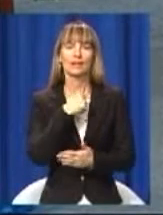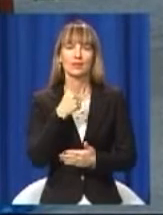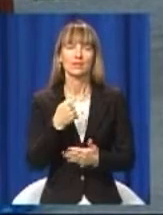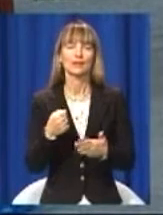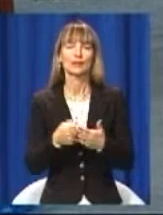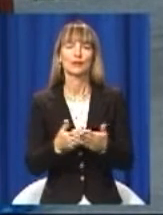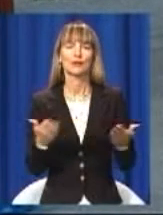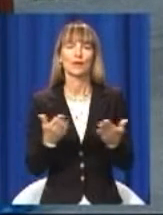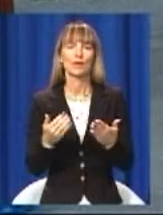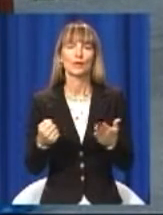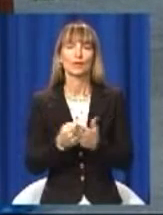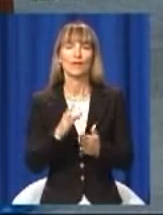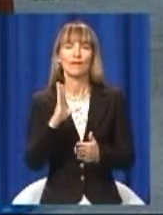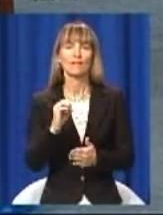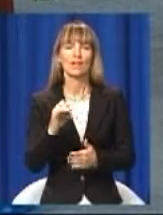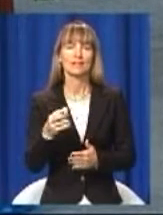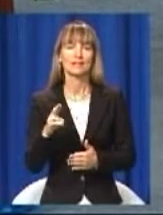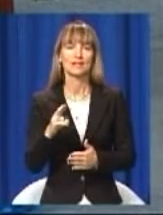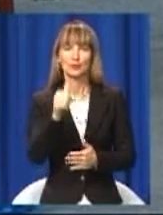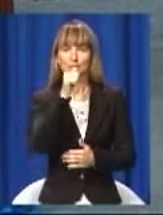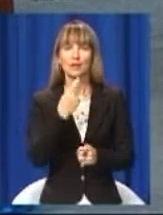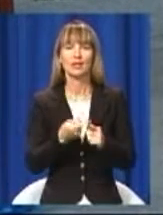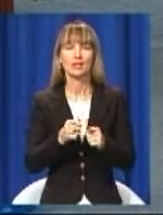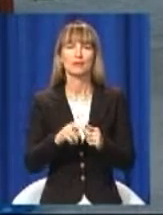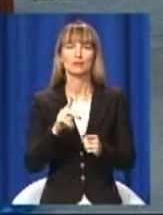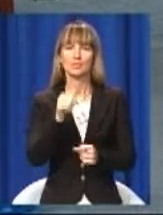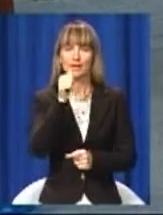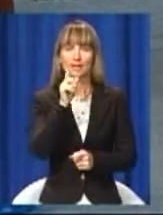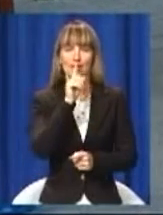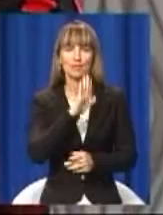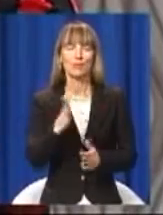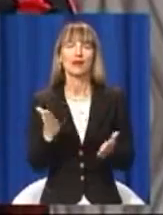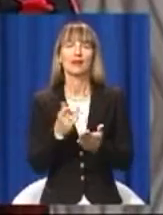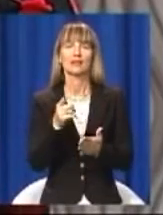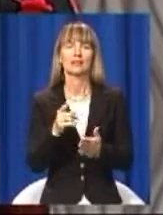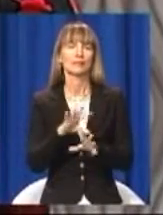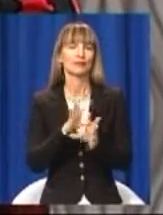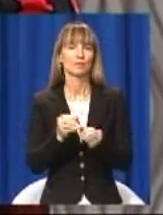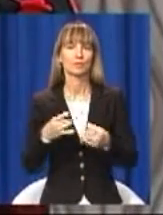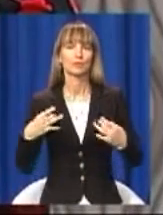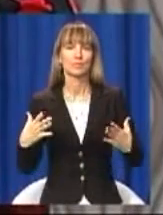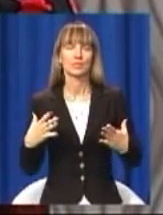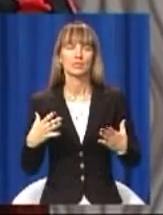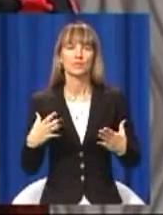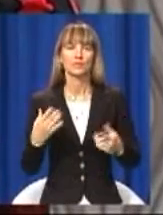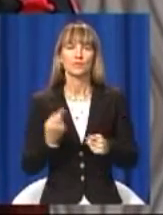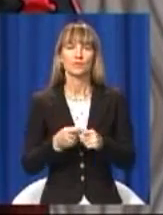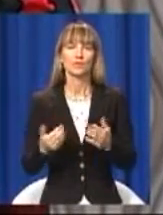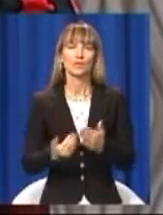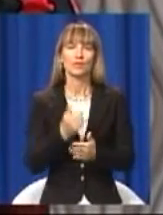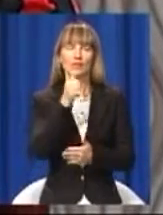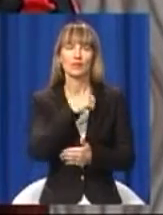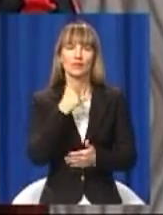до якого там, до вересня місяця? Ну, це було б непогано. Як ти взагалі святкувала, відсвяткувала цей Новий рік